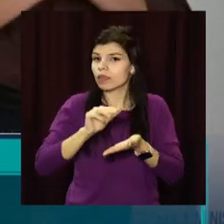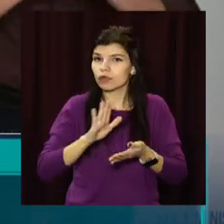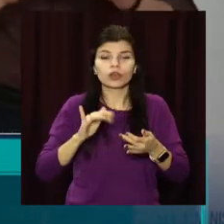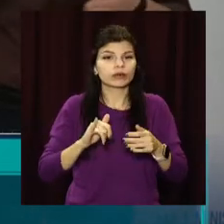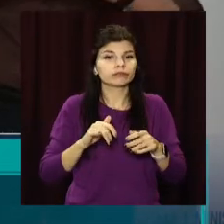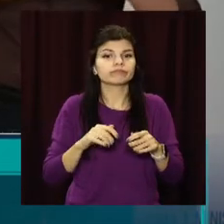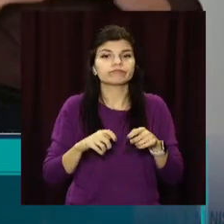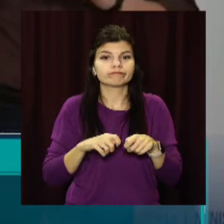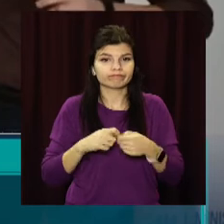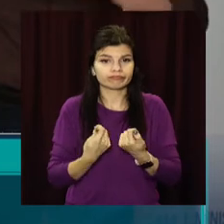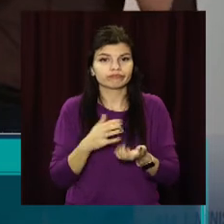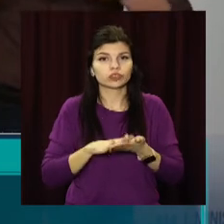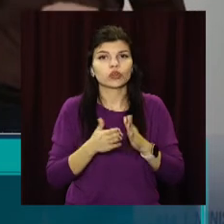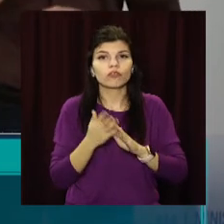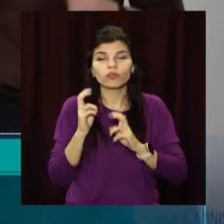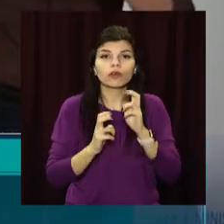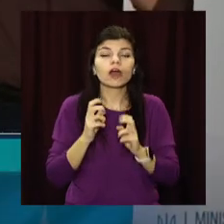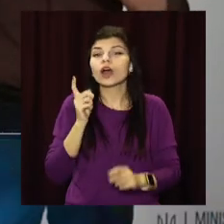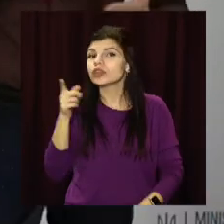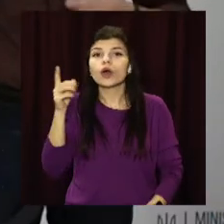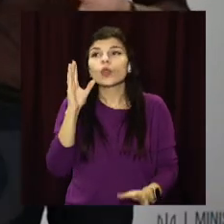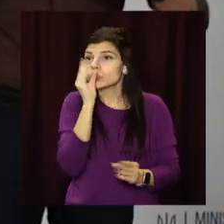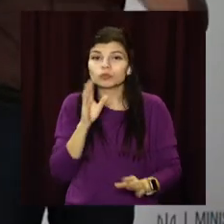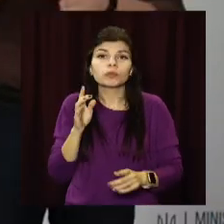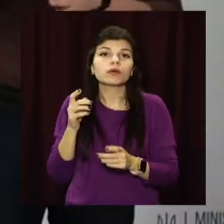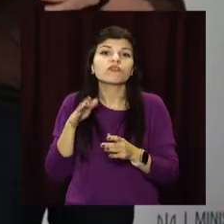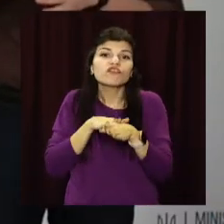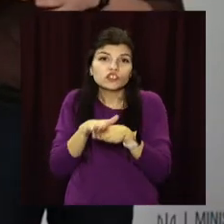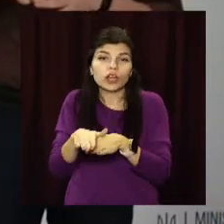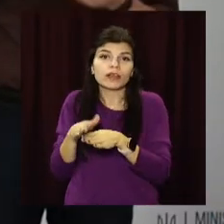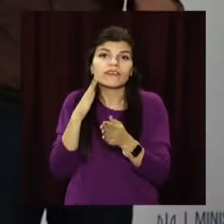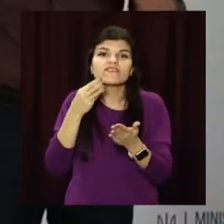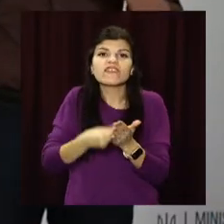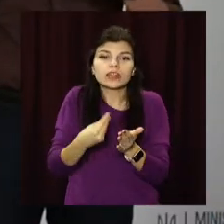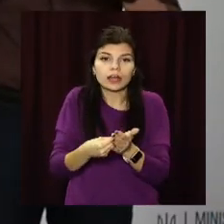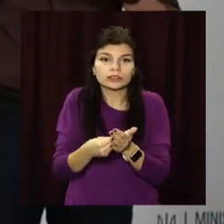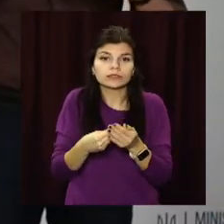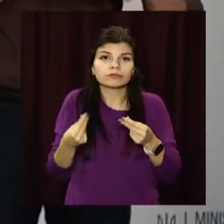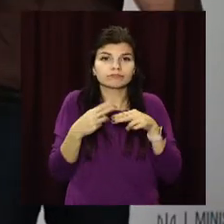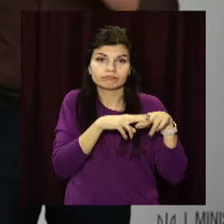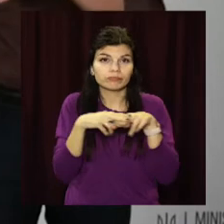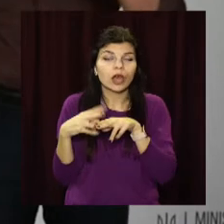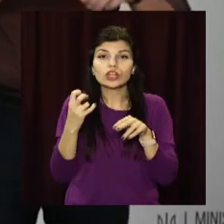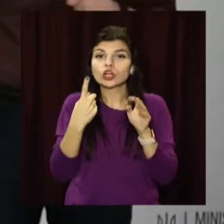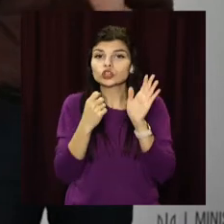зірвано. Підприємство навіть не спромоглося вчасно здійснити фінансові операції. На